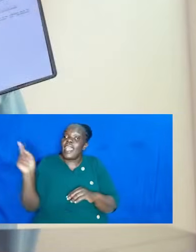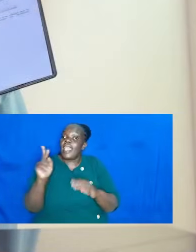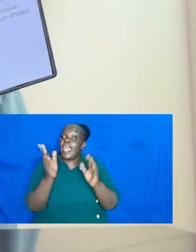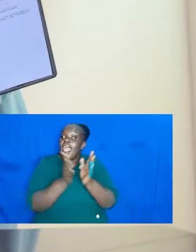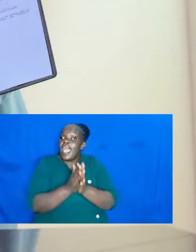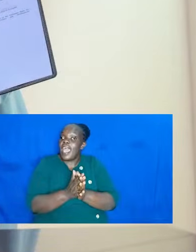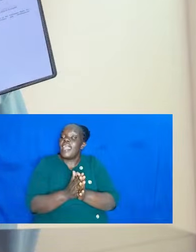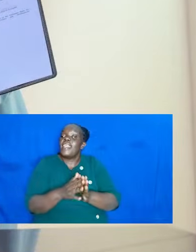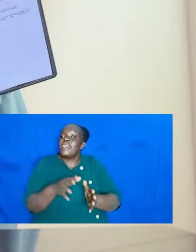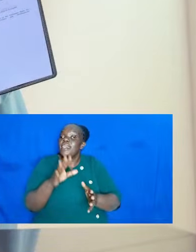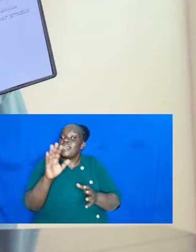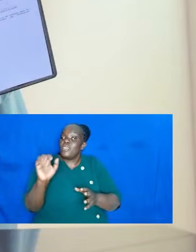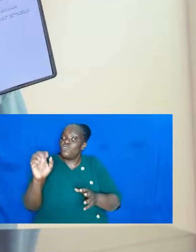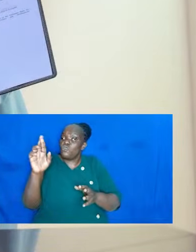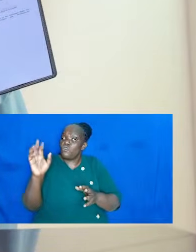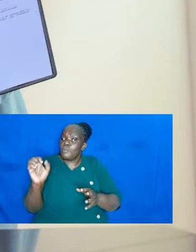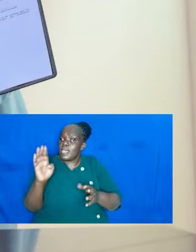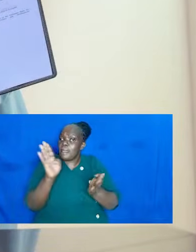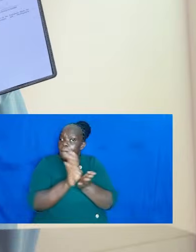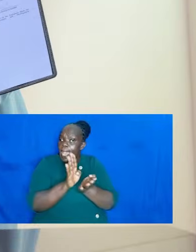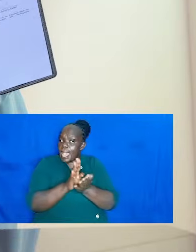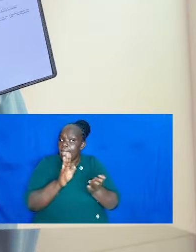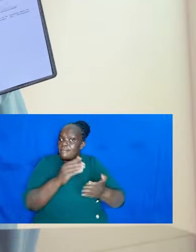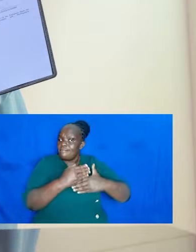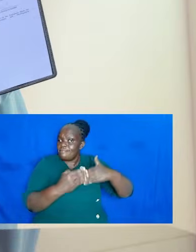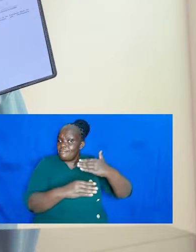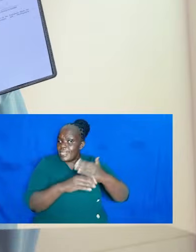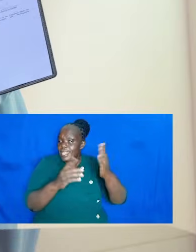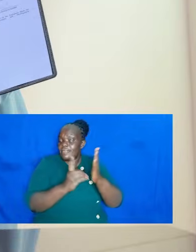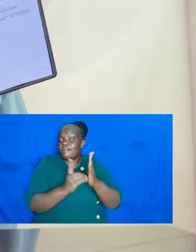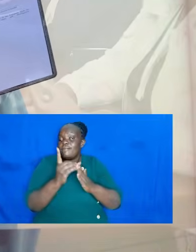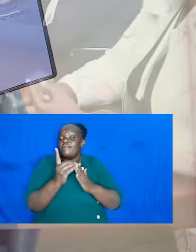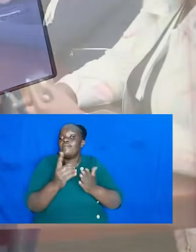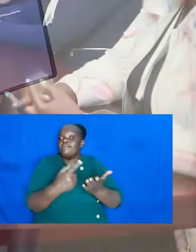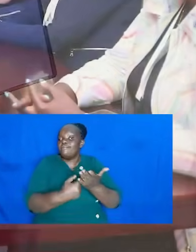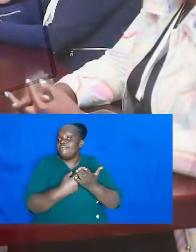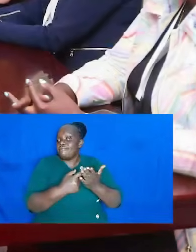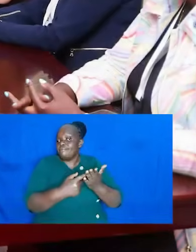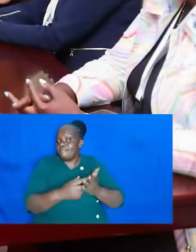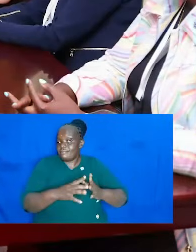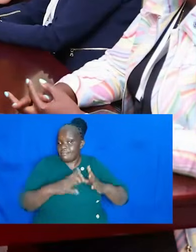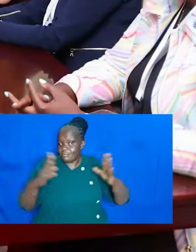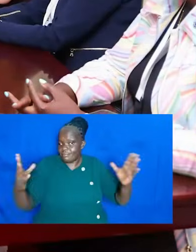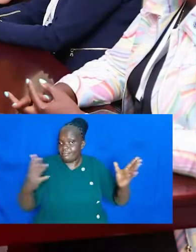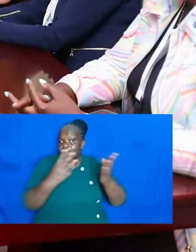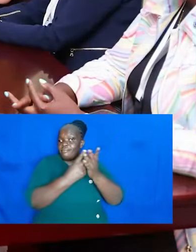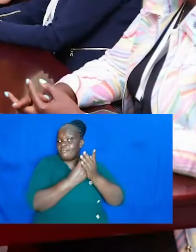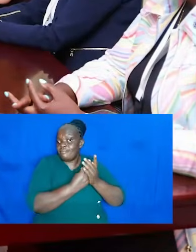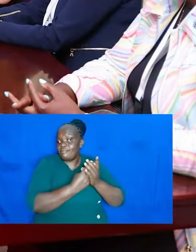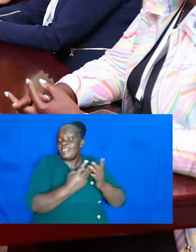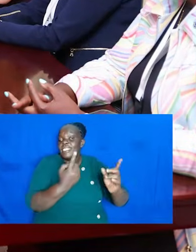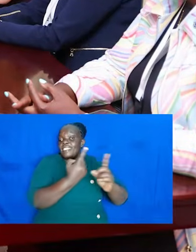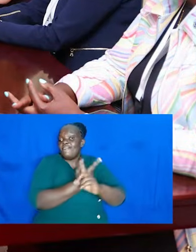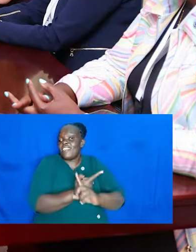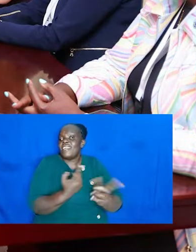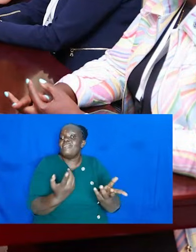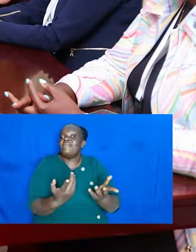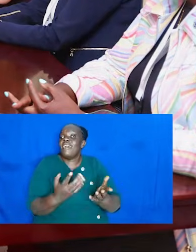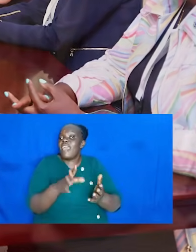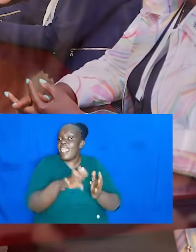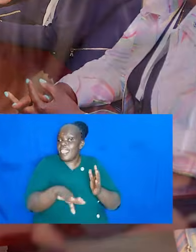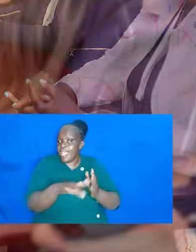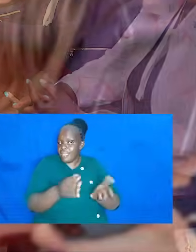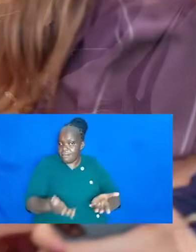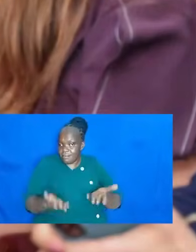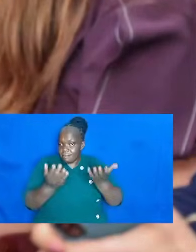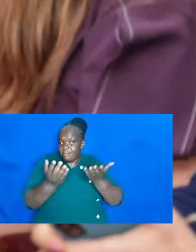Kenya na European Bank for Reconstruction and Development zimejadili kupanua ushirikiano katika miundombinu, ukuaji